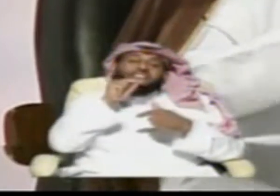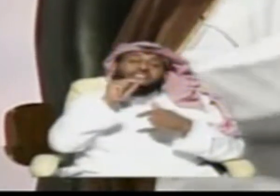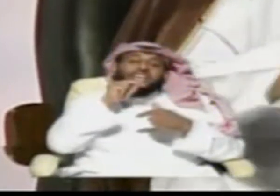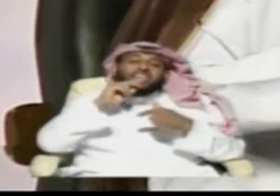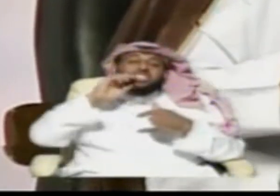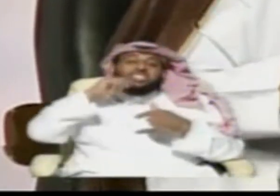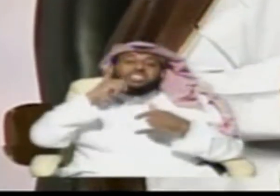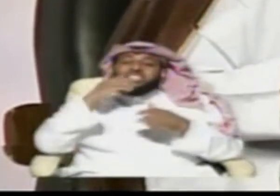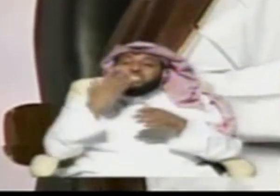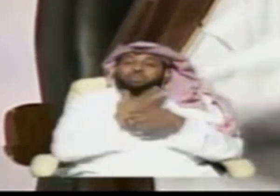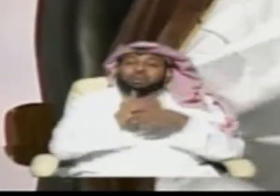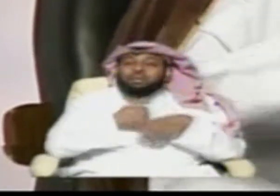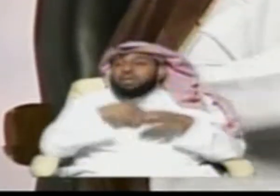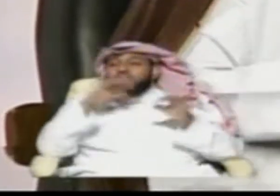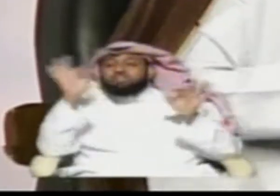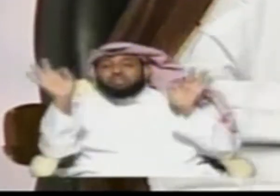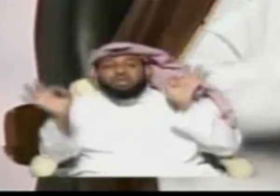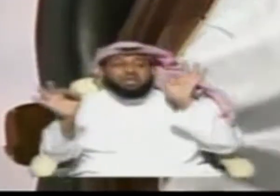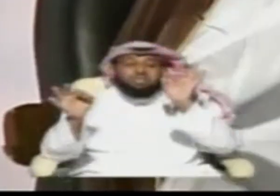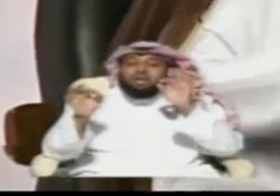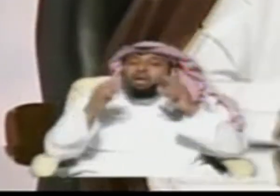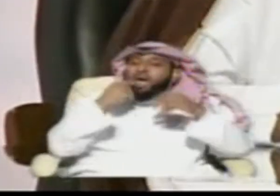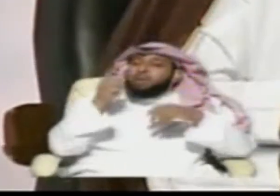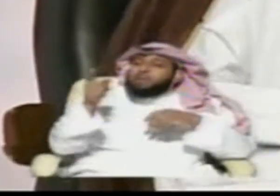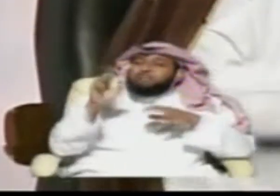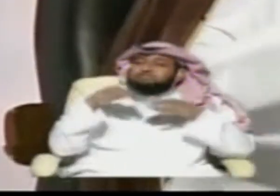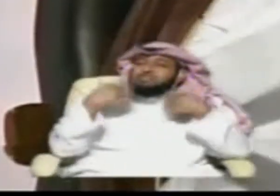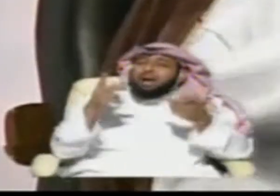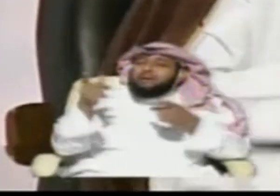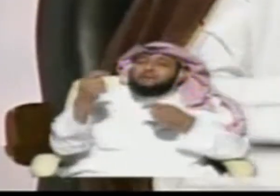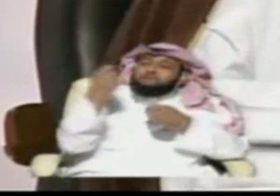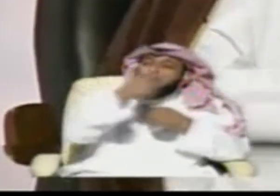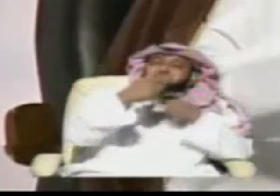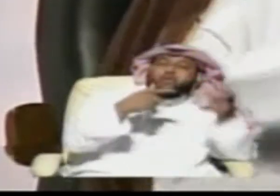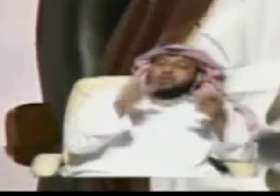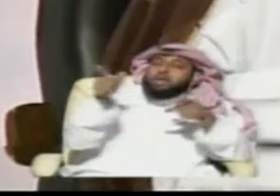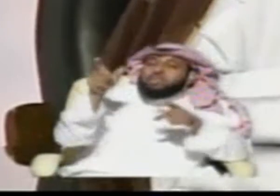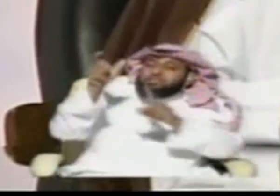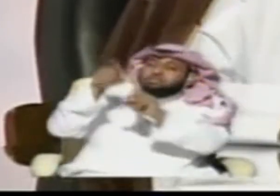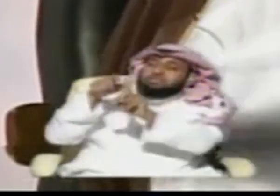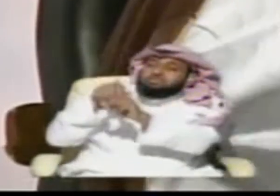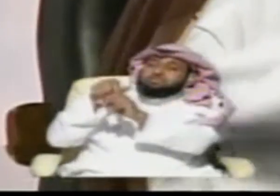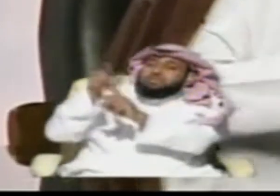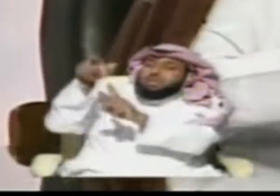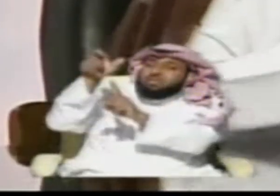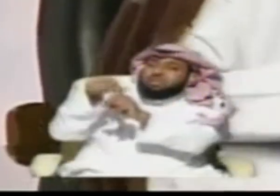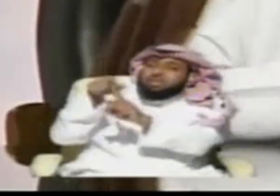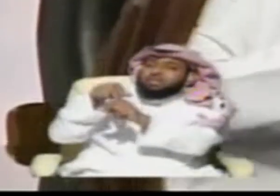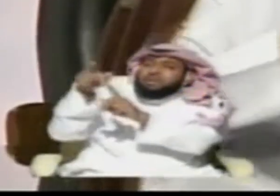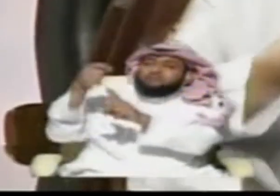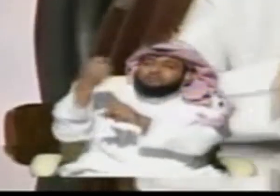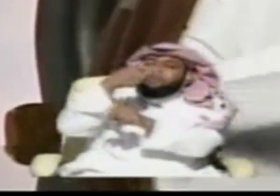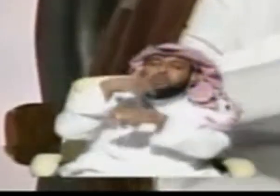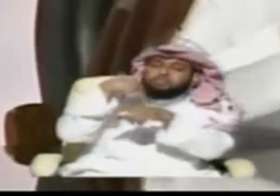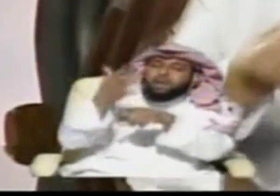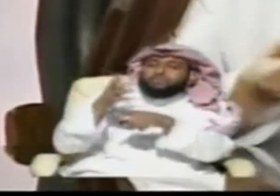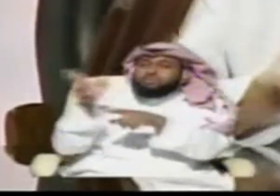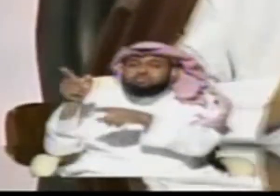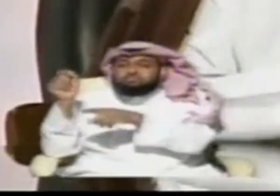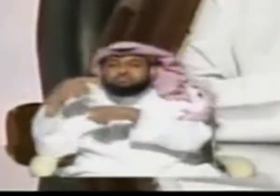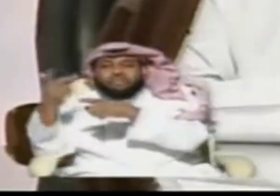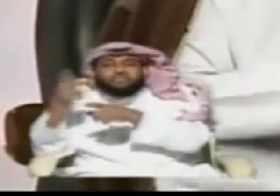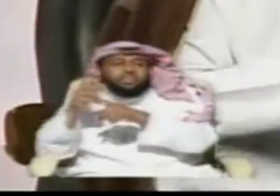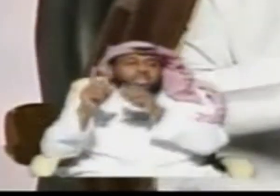الاشتغال بالآخرين مضيعة وقت. التلاوم هذا لا يزيل المشكلة ولا يحلها ولا يعالجها، هو مزيد تشرذم وتشقق